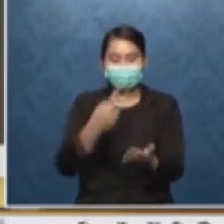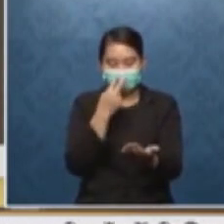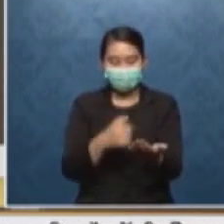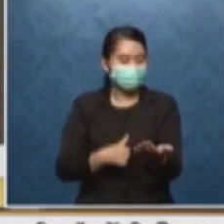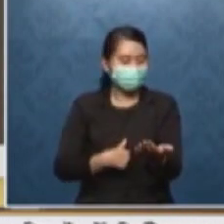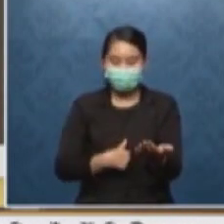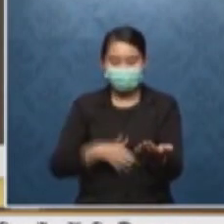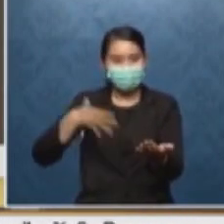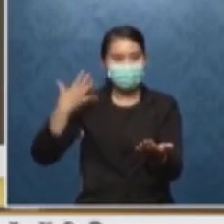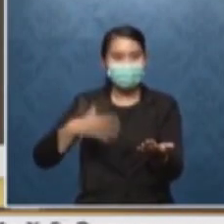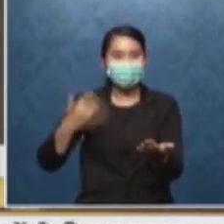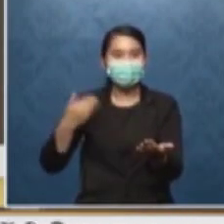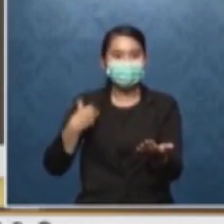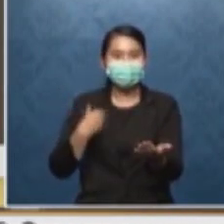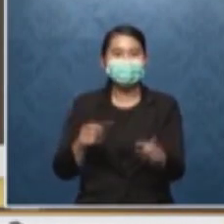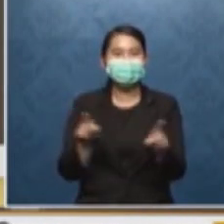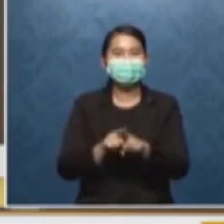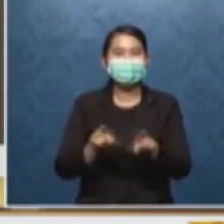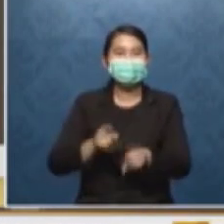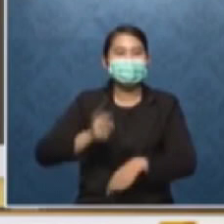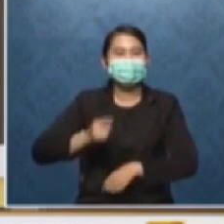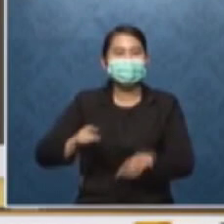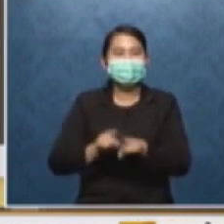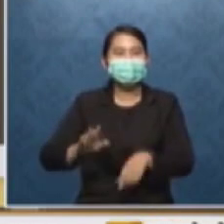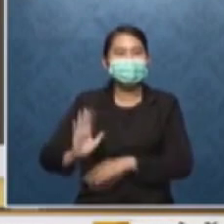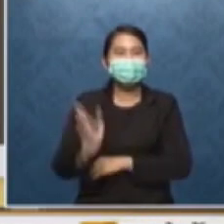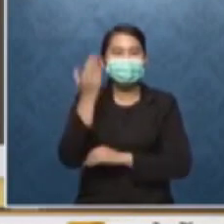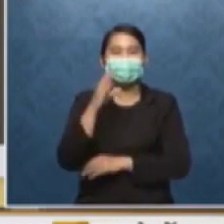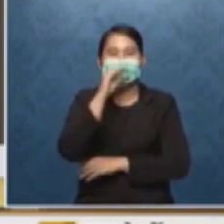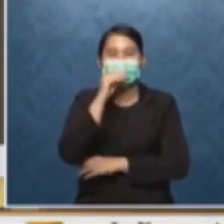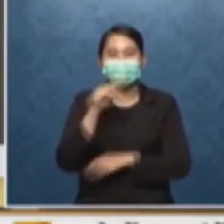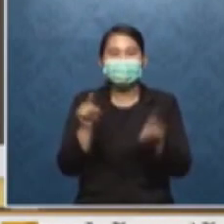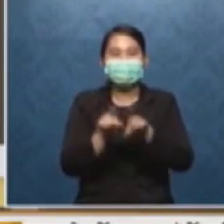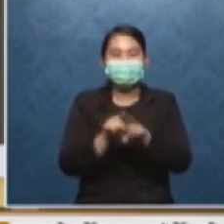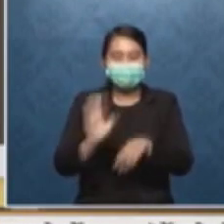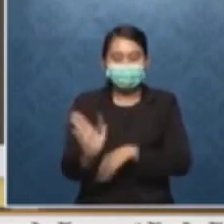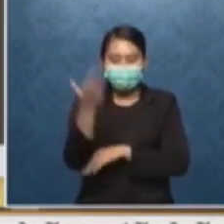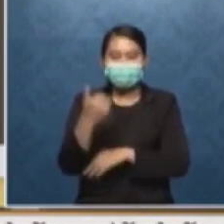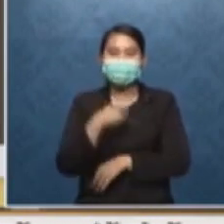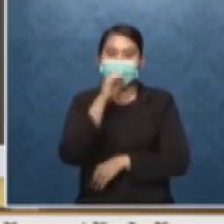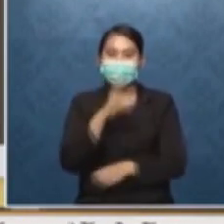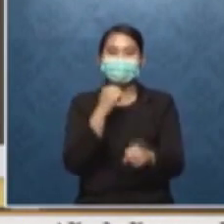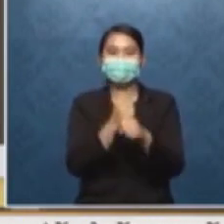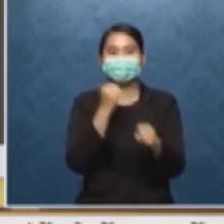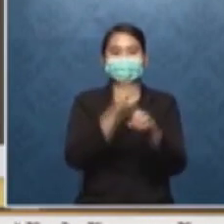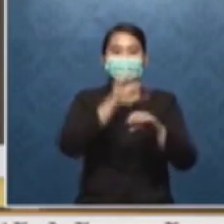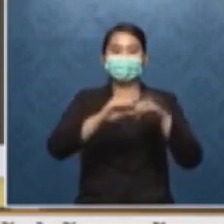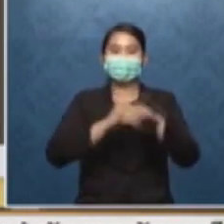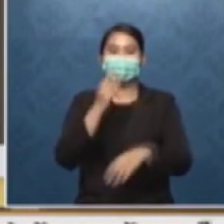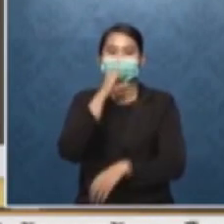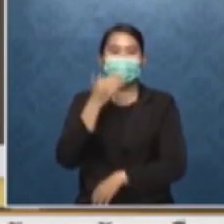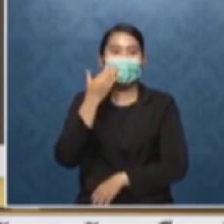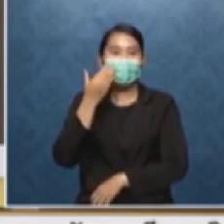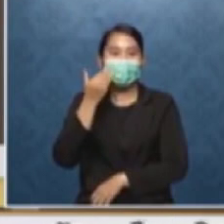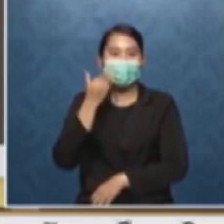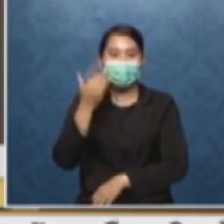ตอนที่จะมาขอผู้ก็แบบนี้นะครับแบบเมื่อกี้เลยแบบเมื่อตอนเช้าเลยบอกว่าจะไปทำอย่างโน้นอย่างนี้คุยโม้โอ้อวด